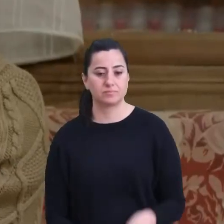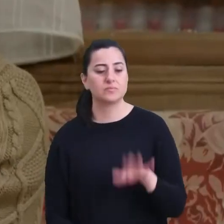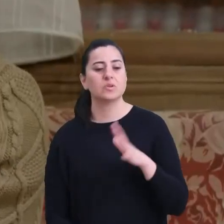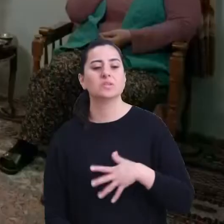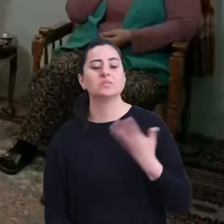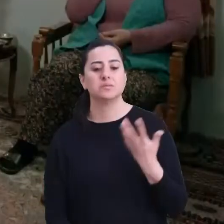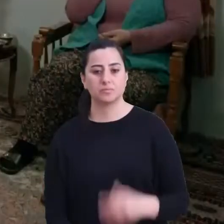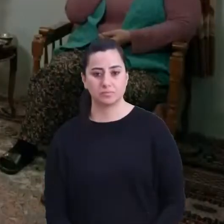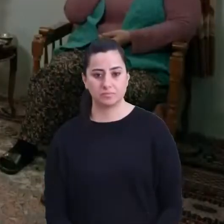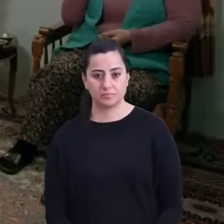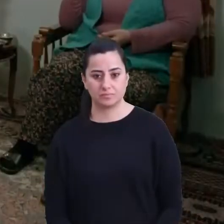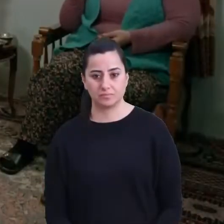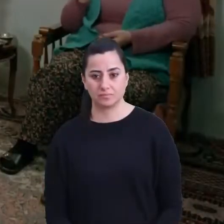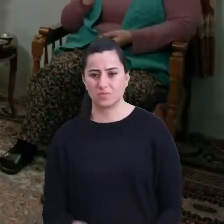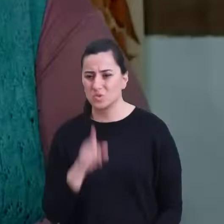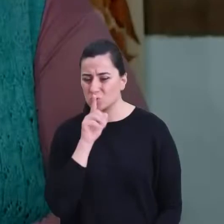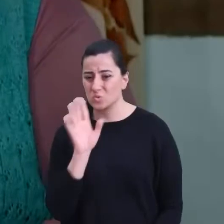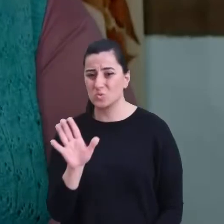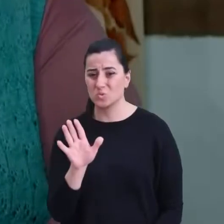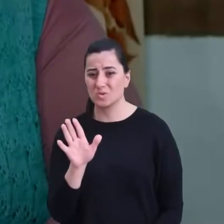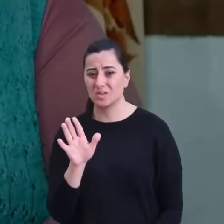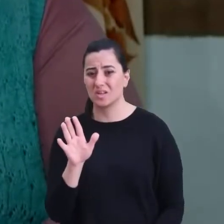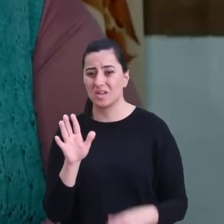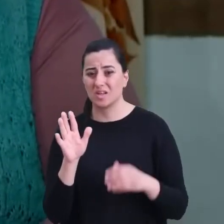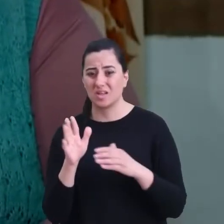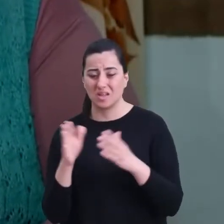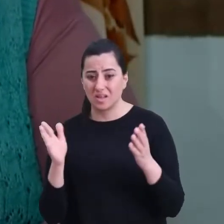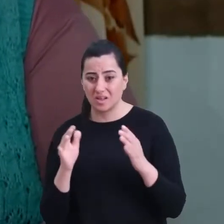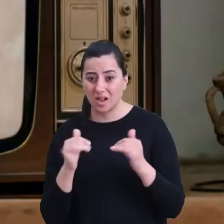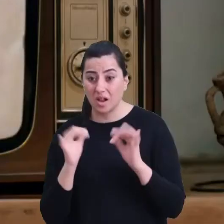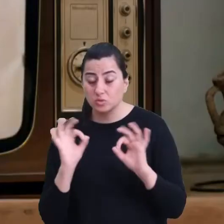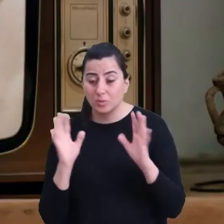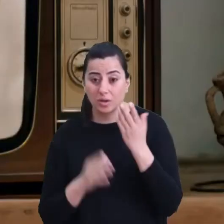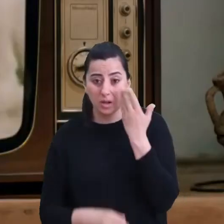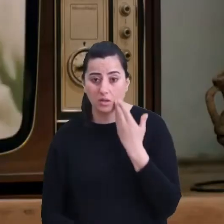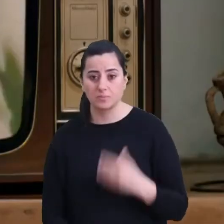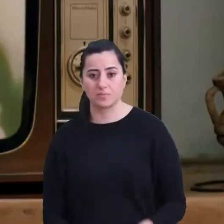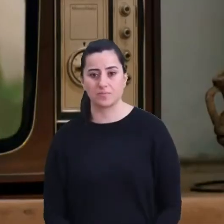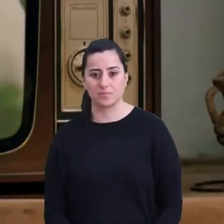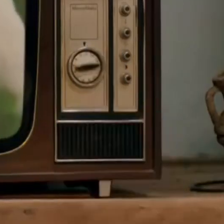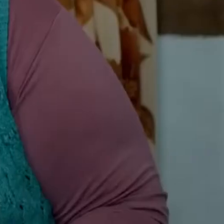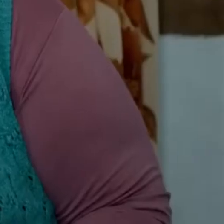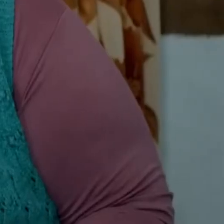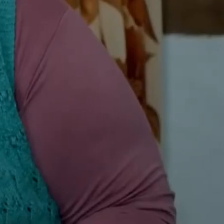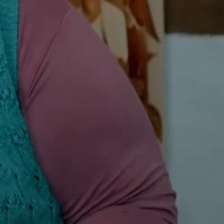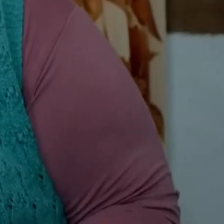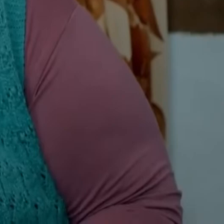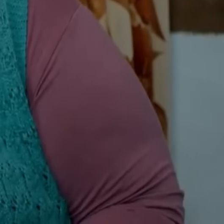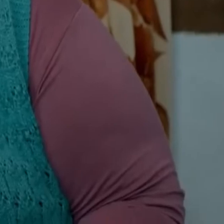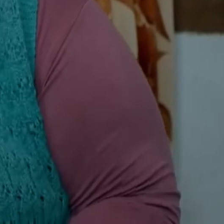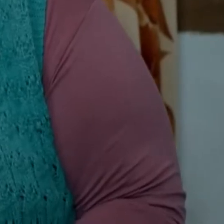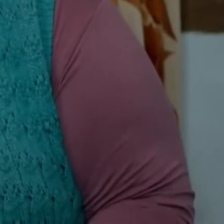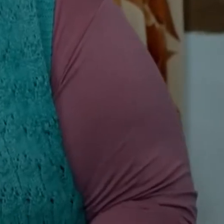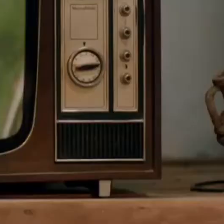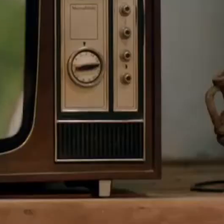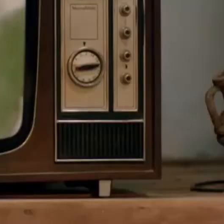Canım istemiyor. Sussun lan! En heyecanlı yerinde! Cemil'i ağlayarak gözlerini ayırmadan izliyor.